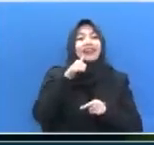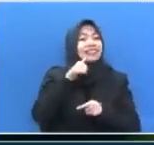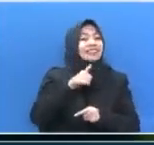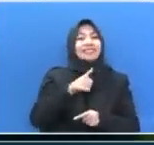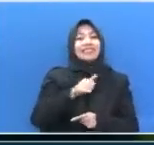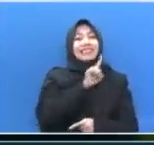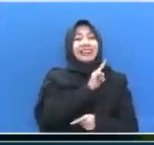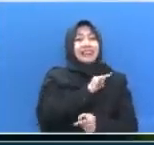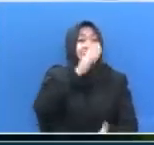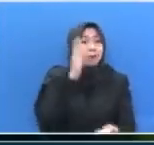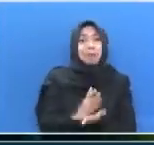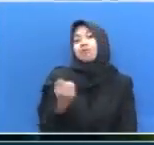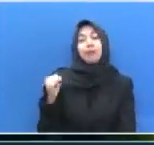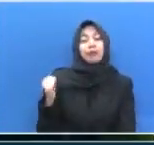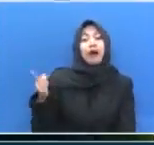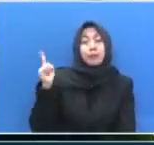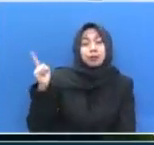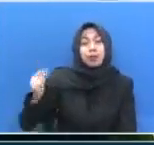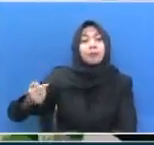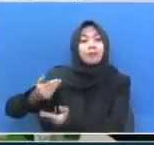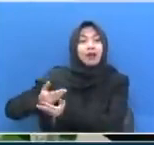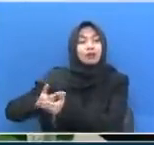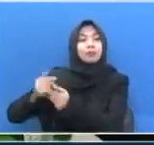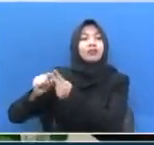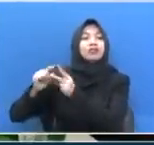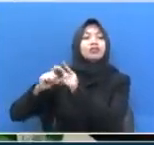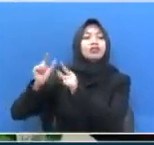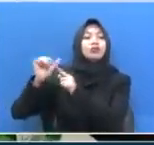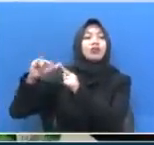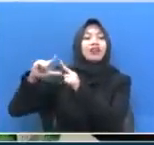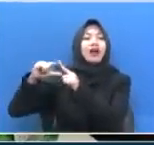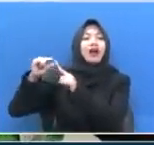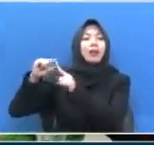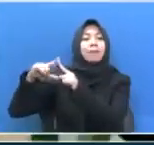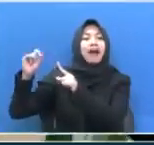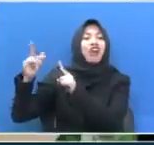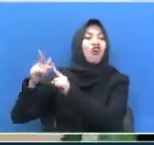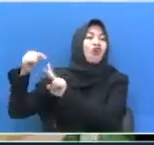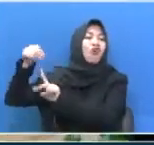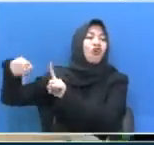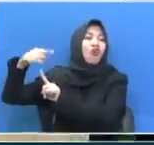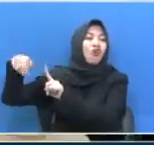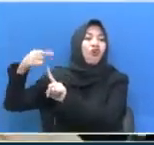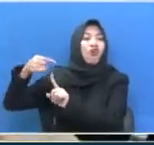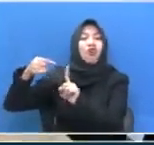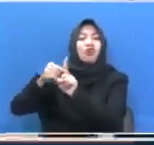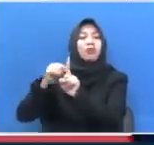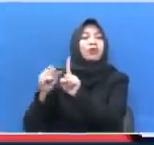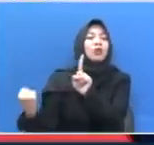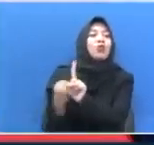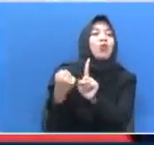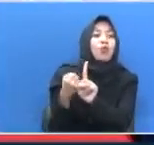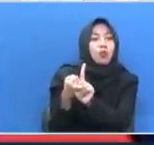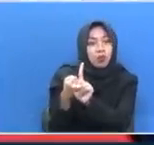Nasdem dan tidak bisa melampaui Surya palu yang saya kira merupakan partai politik utama yang memajukan Ani sebagai kandidat capres